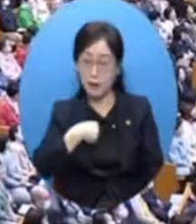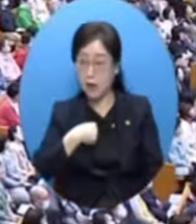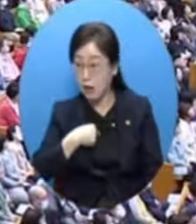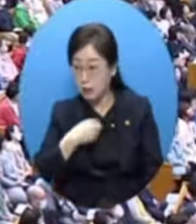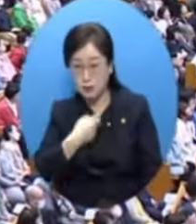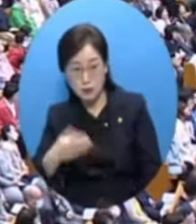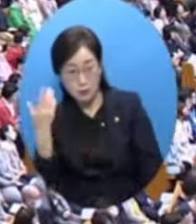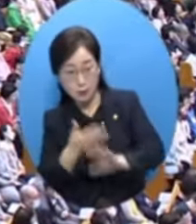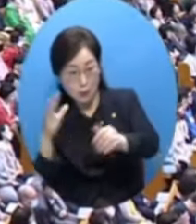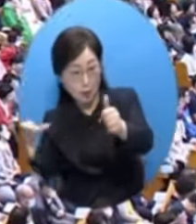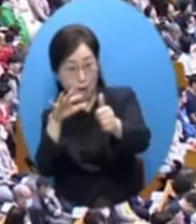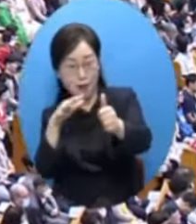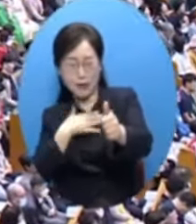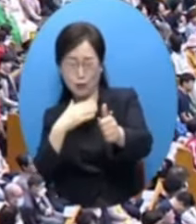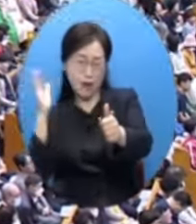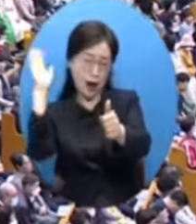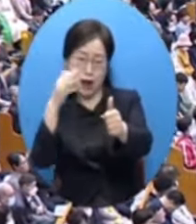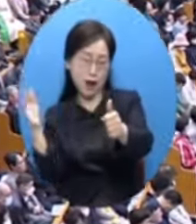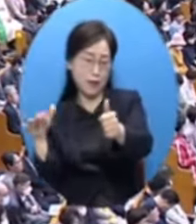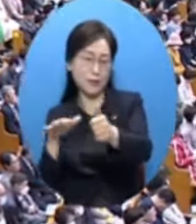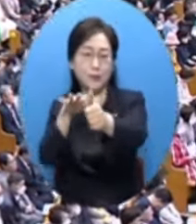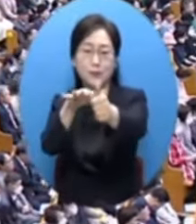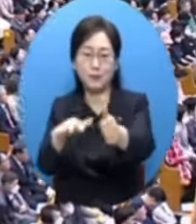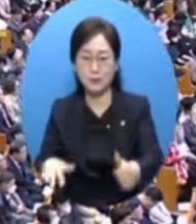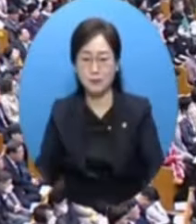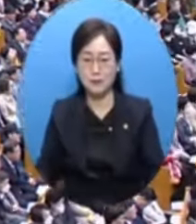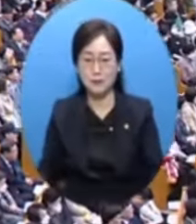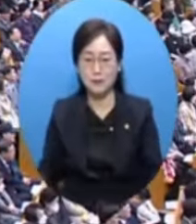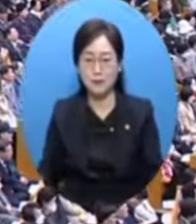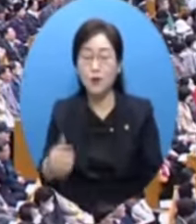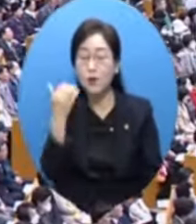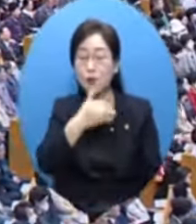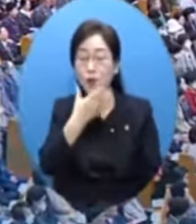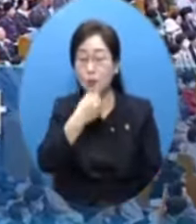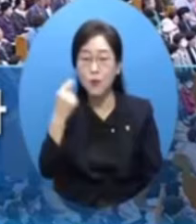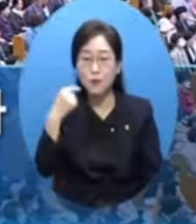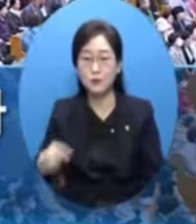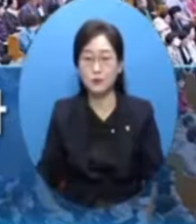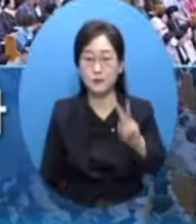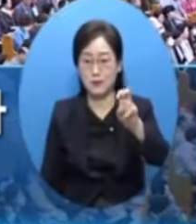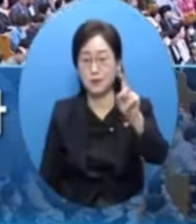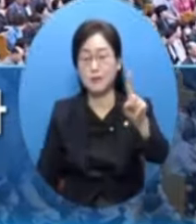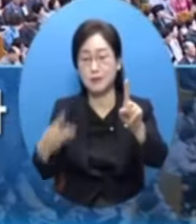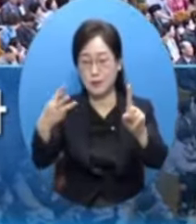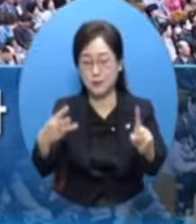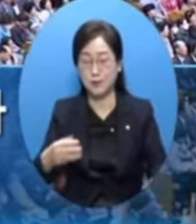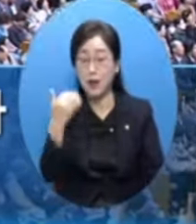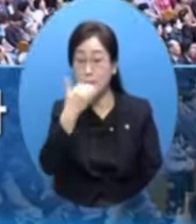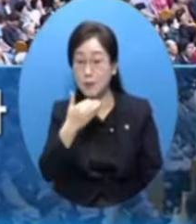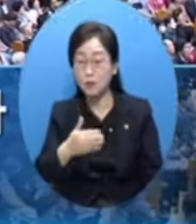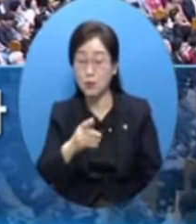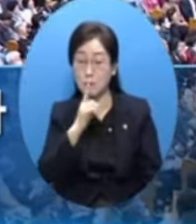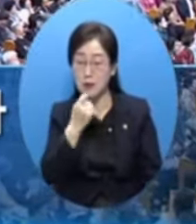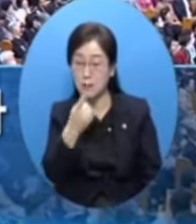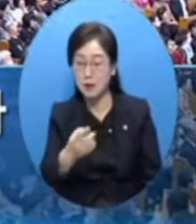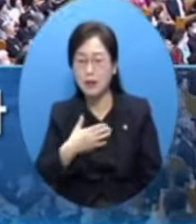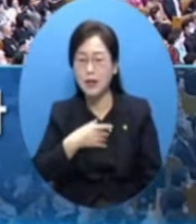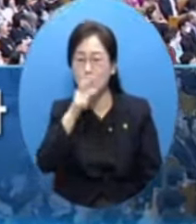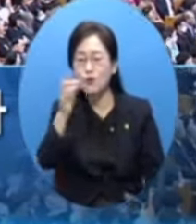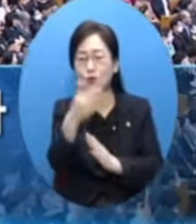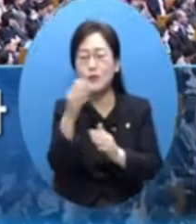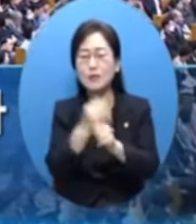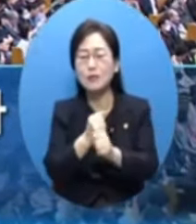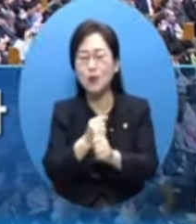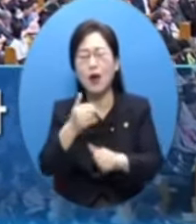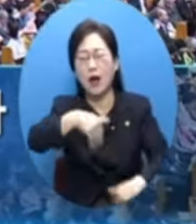가겠다 하고 따라 나섰습니다. 요한복음 21장 3절입니다 시몬 베드로가 나는 물고기 잡으러 가노라